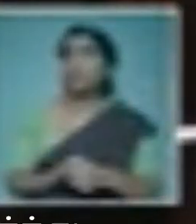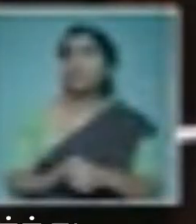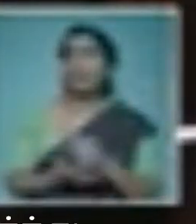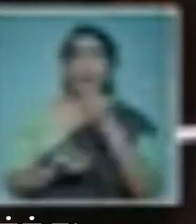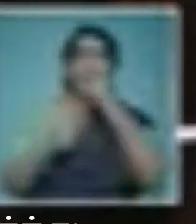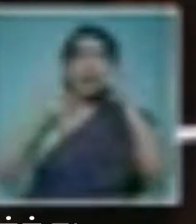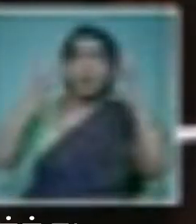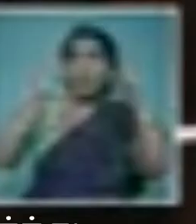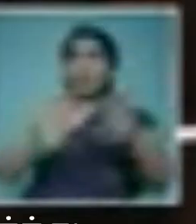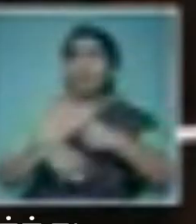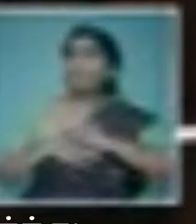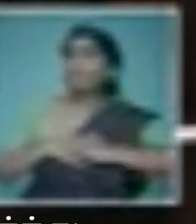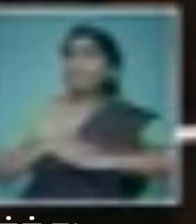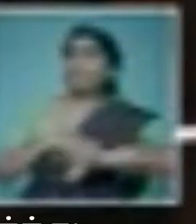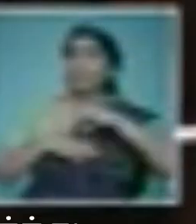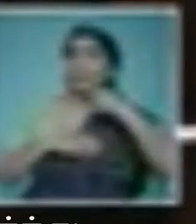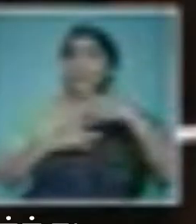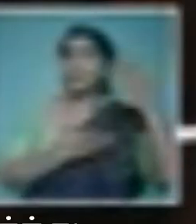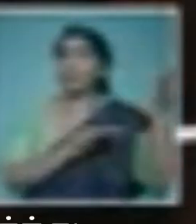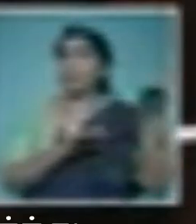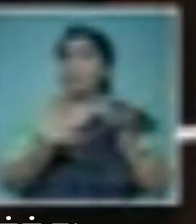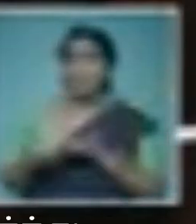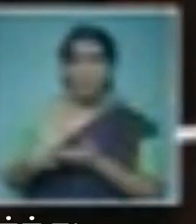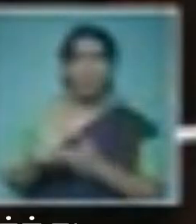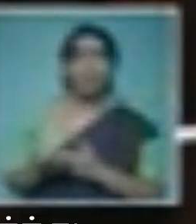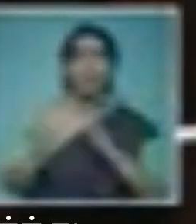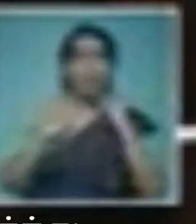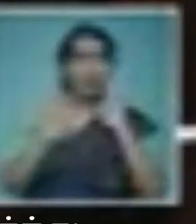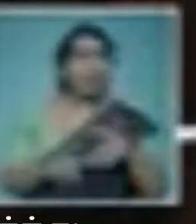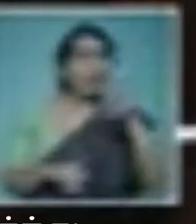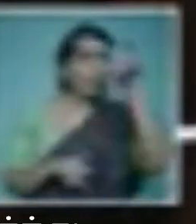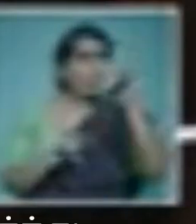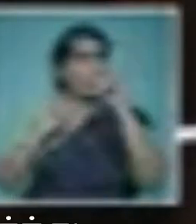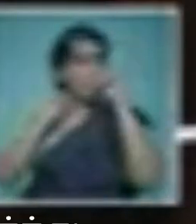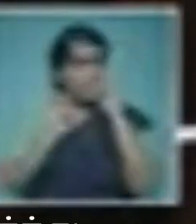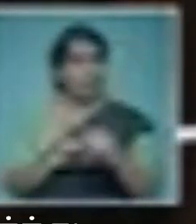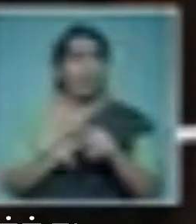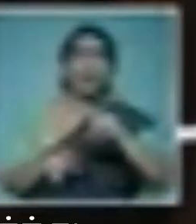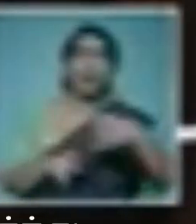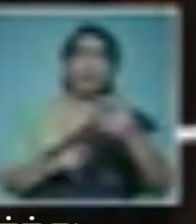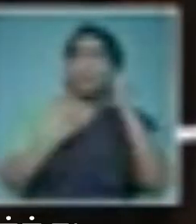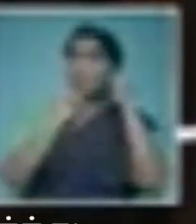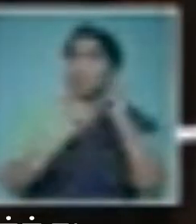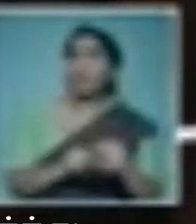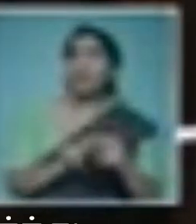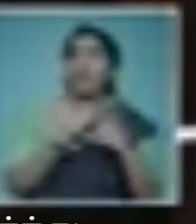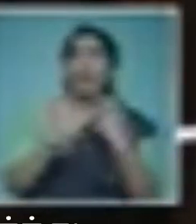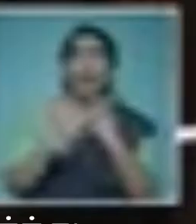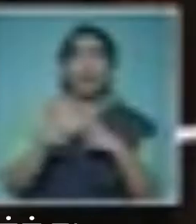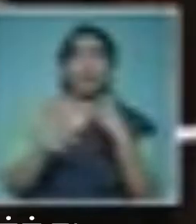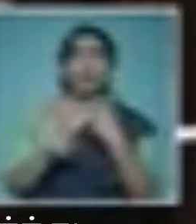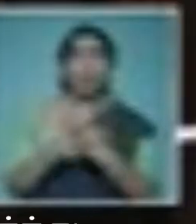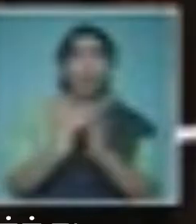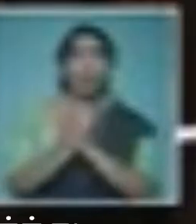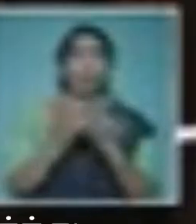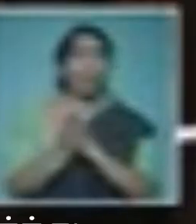මල්වඩ දාලා පාවඩ දාලා එලලා එක්කන් එන්නේ ලාර ඇතුළට හරි ඒ ආර්ථික ඝාතකයා එක පැත්තකින් අනිත් ආර්ථික ඝාතකයා කබ්‍රල් දැන් මේ පොතක් ලියලා මොකද්ද